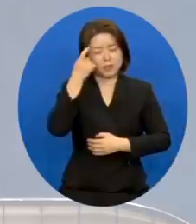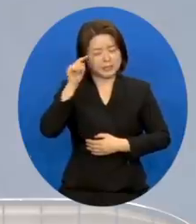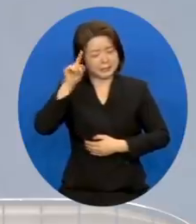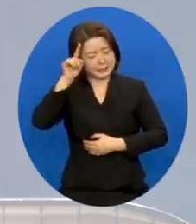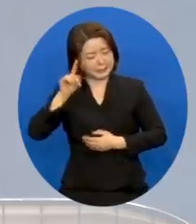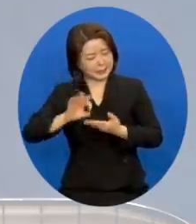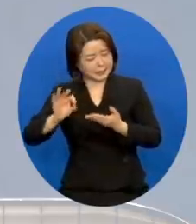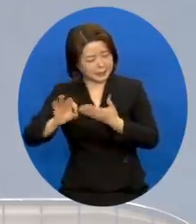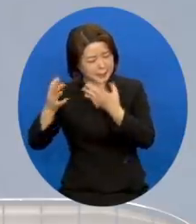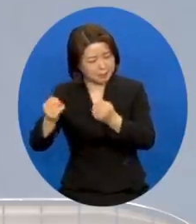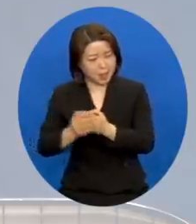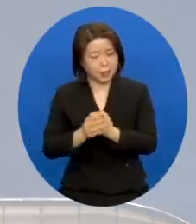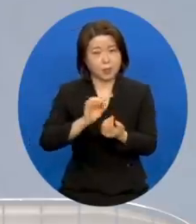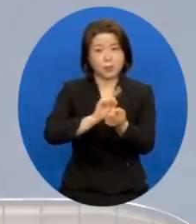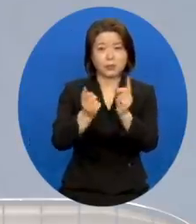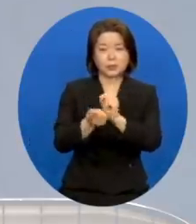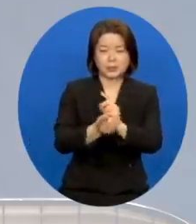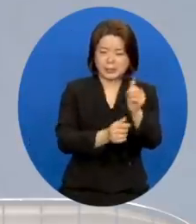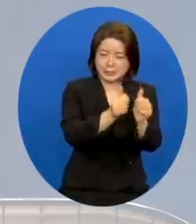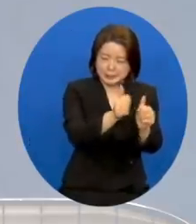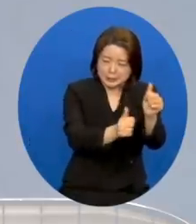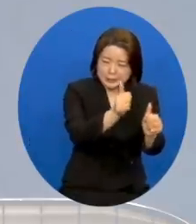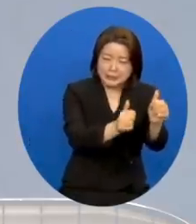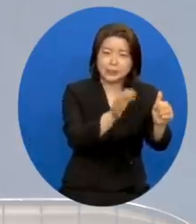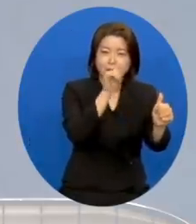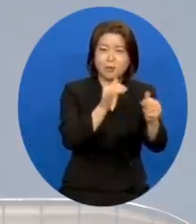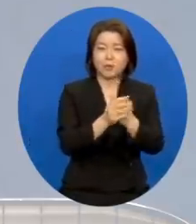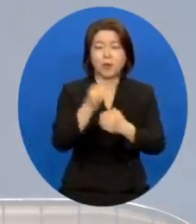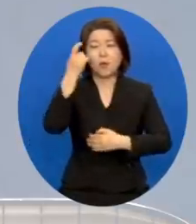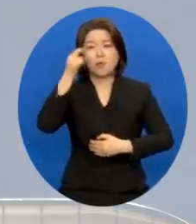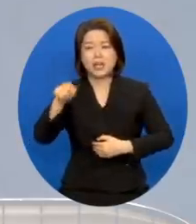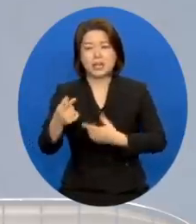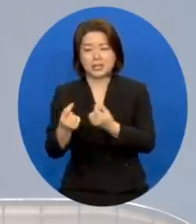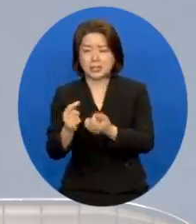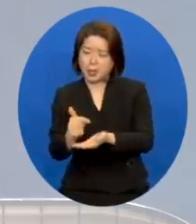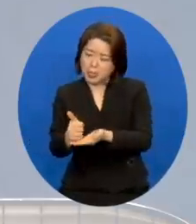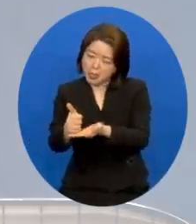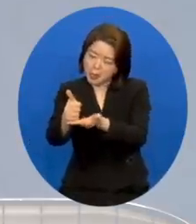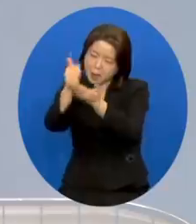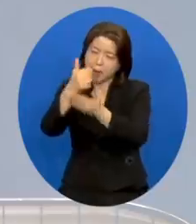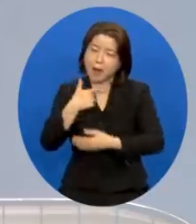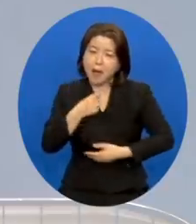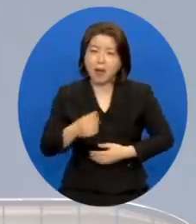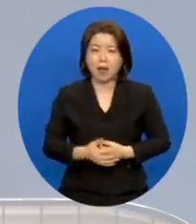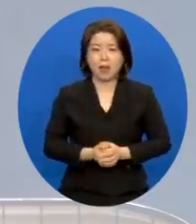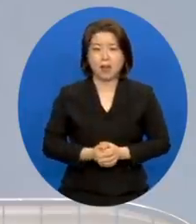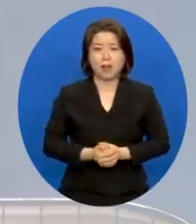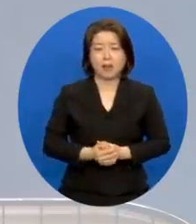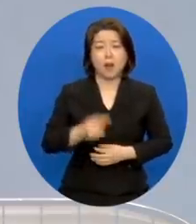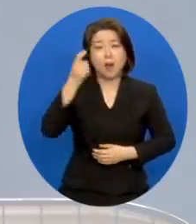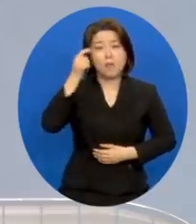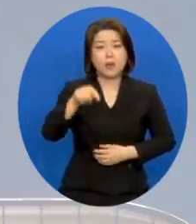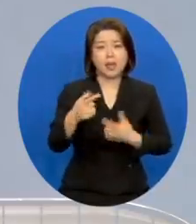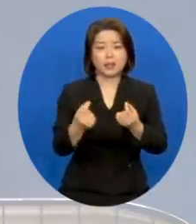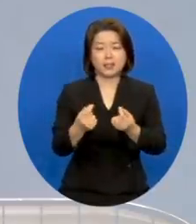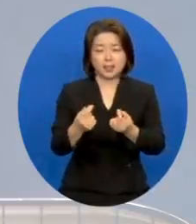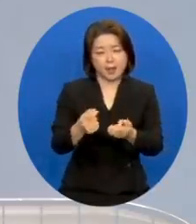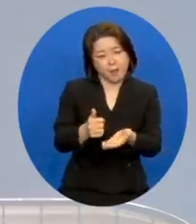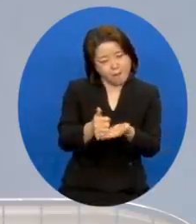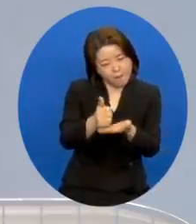왜 그렇게 서로 경쟁하고 왜 그렇게 단오 핑 받을려고 왜 그렇게 되어